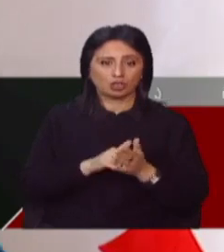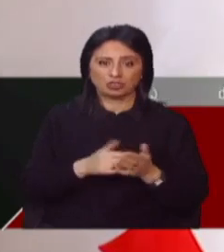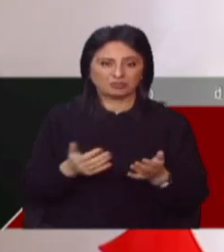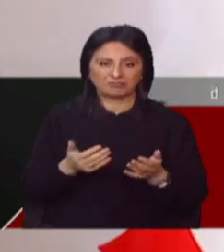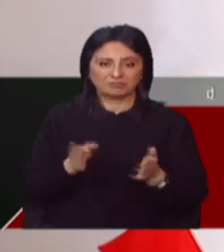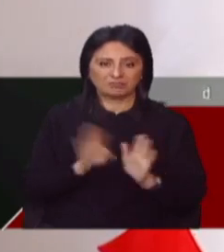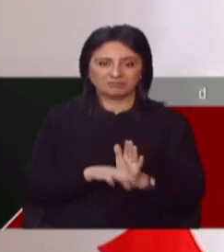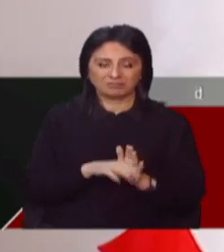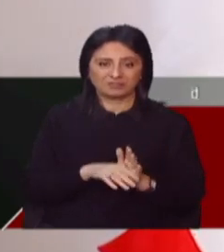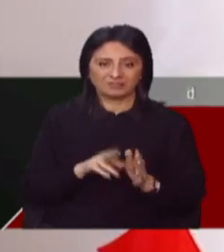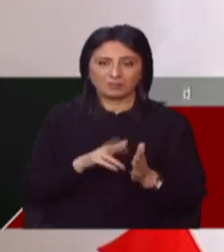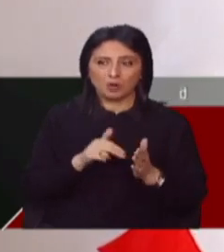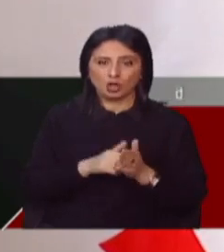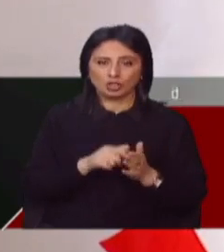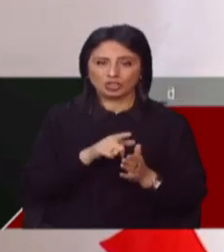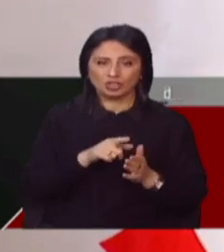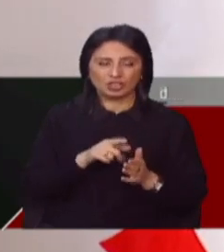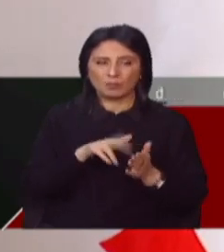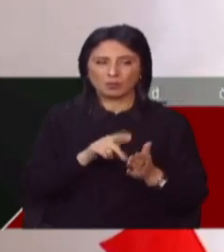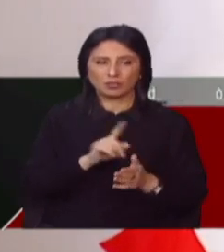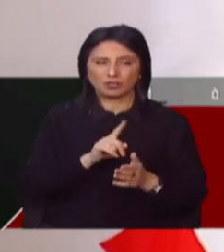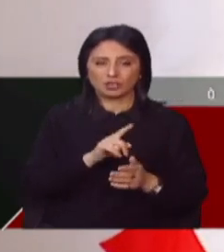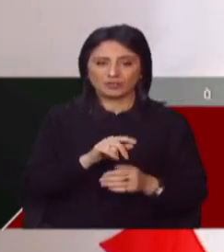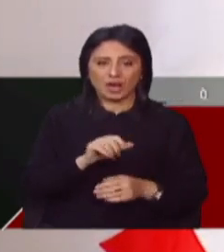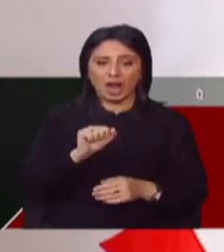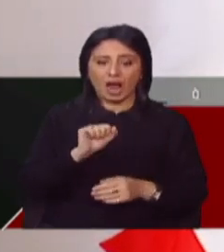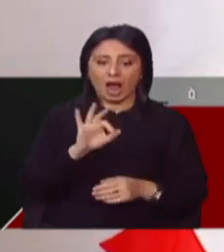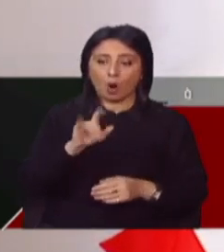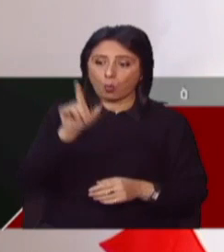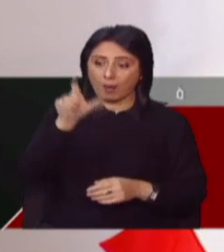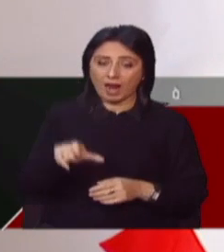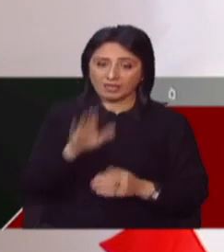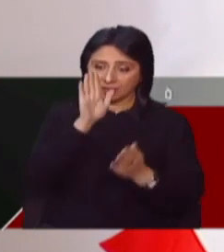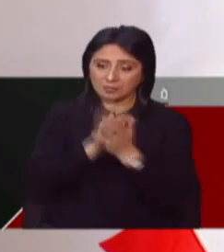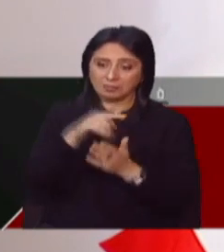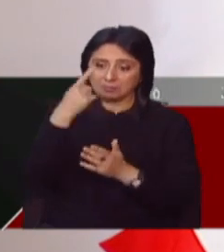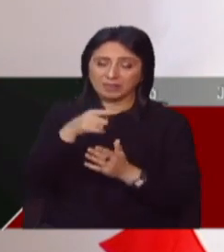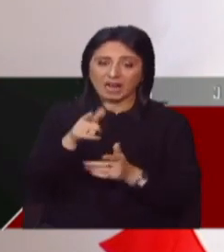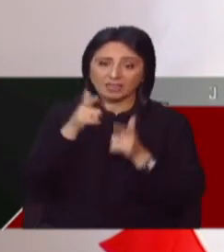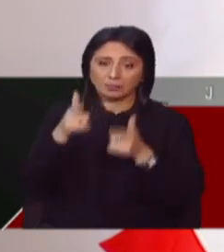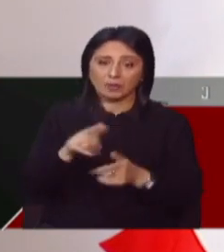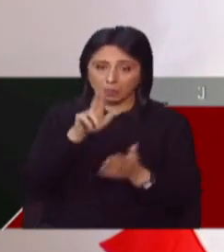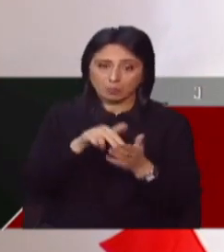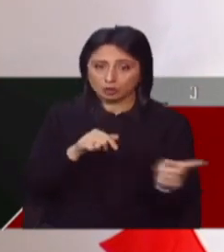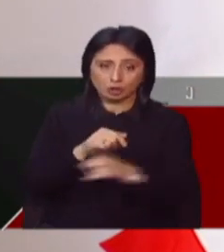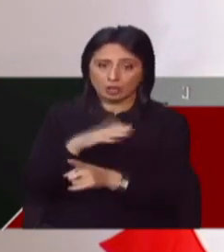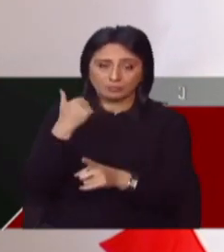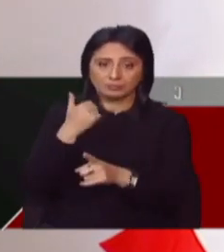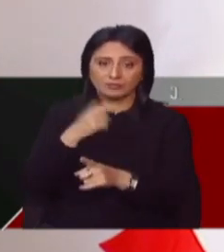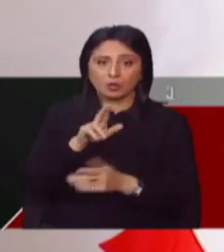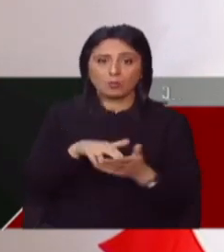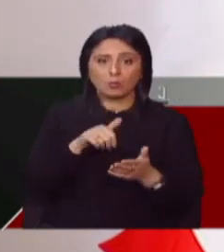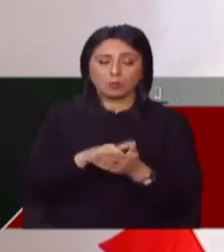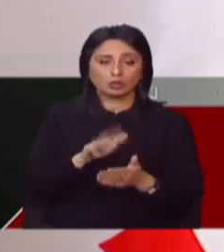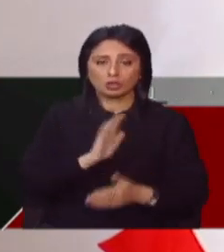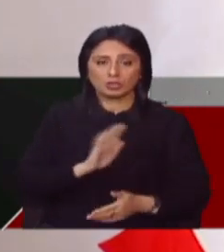არ ნიშნავს. Მას ბოდიში არ მოუხდია თეონა კუბარდიესთვის, რომელსაც პირადად მიაყენა შეურაცხყოფა. Მას ბოდიში